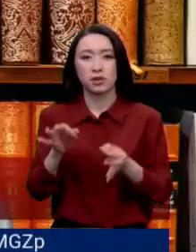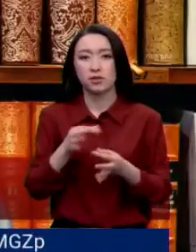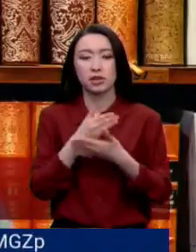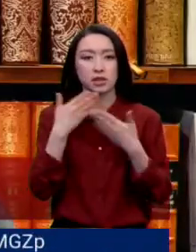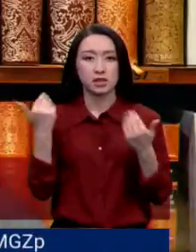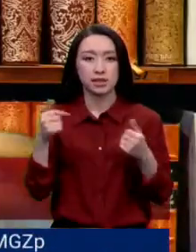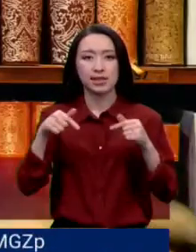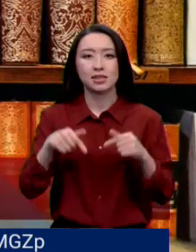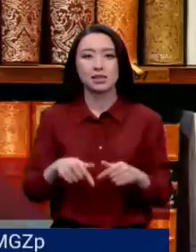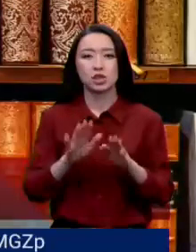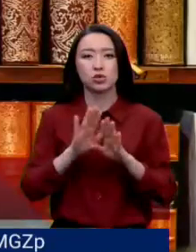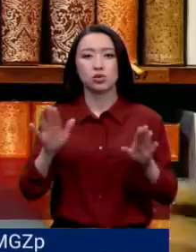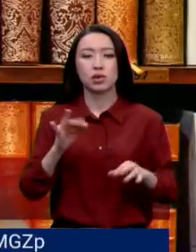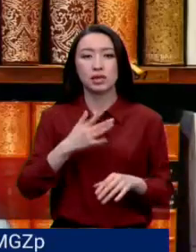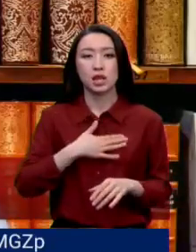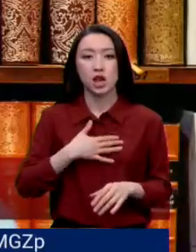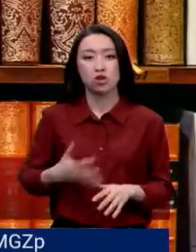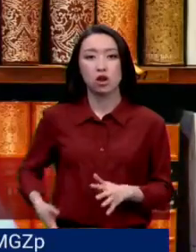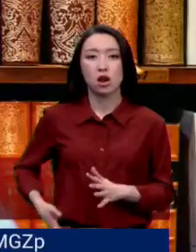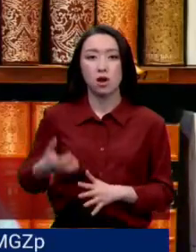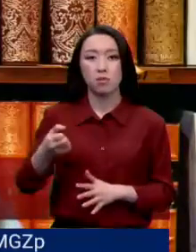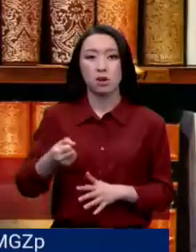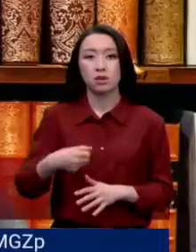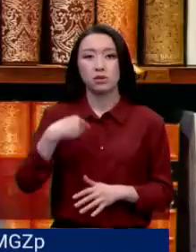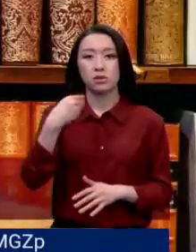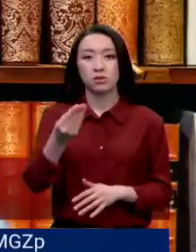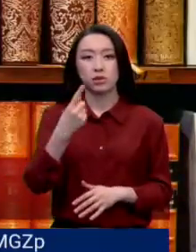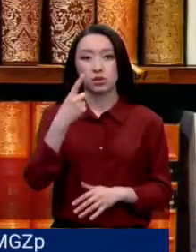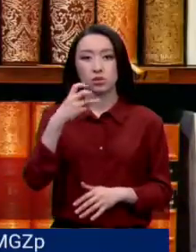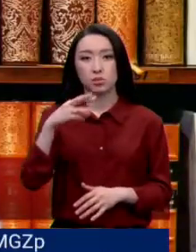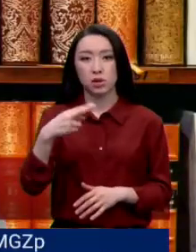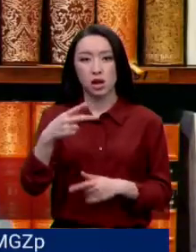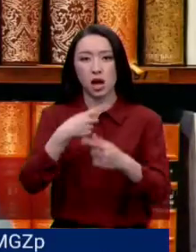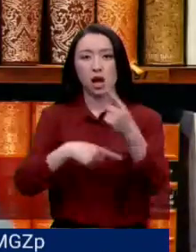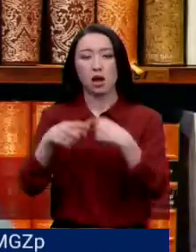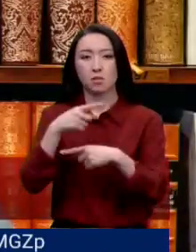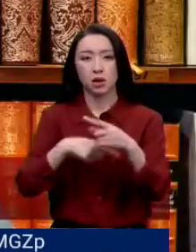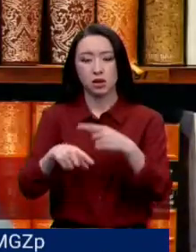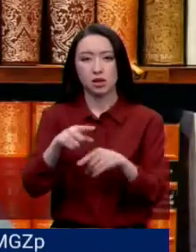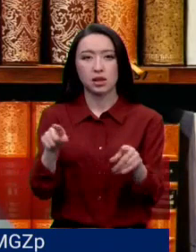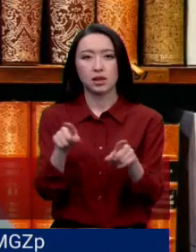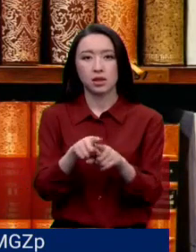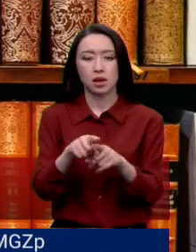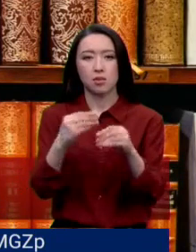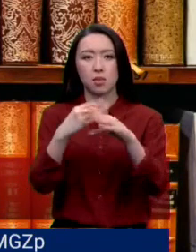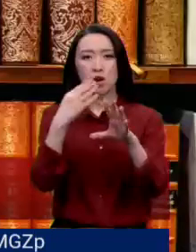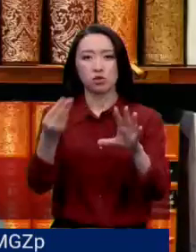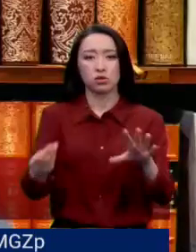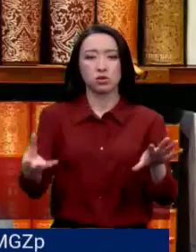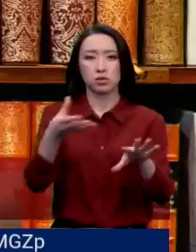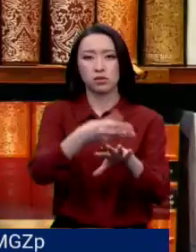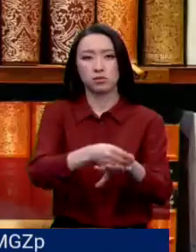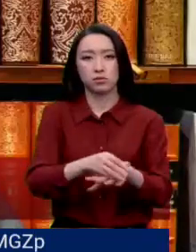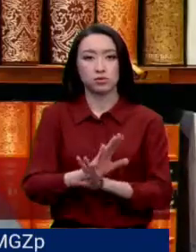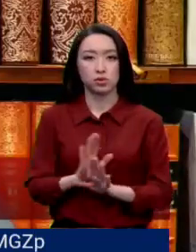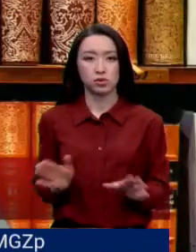нет. Здесь из наших карманов вытащили эти миллиарды и снова в так называемый автопром их влили. Ну